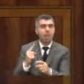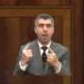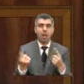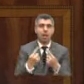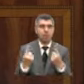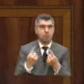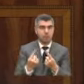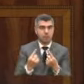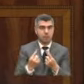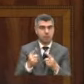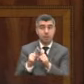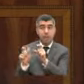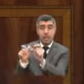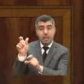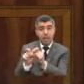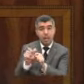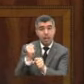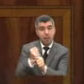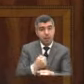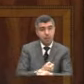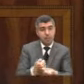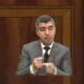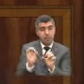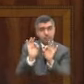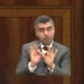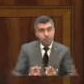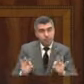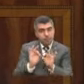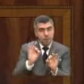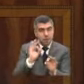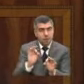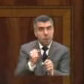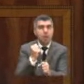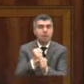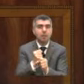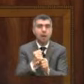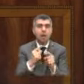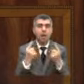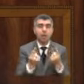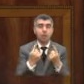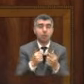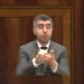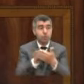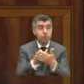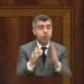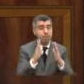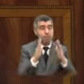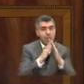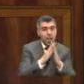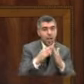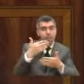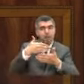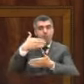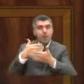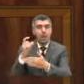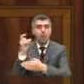الضرائب بطريقه غير مباشره، راه هاد التجار اللي عينكم فيهم راه هما اللي كيشروا العقار، هما اللي كيبنوا الجوامع، هما